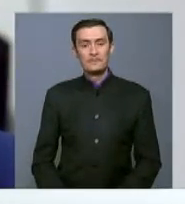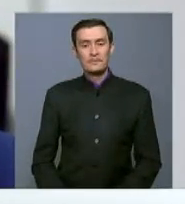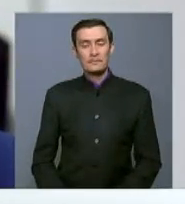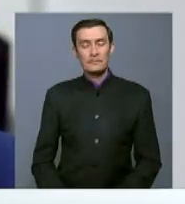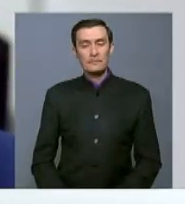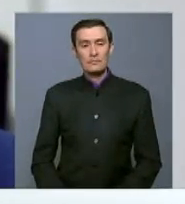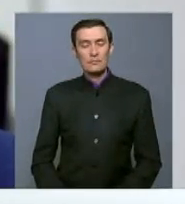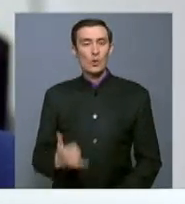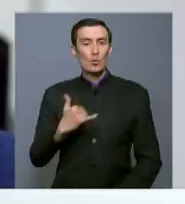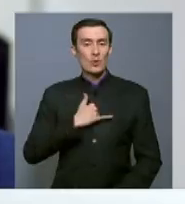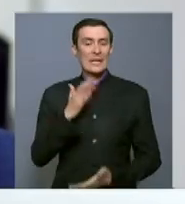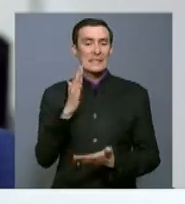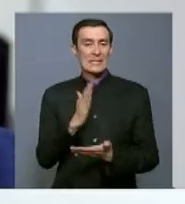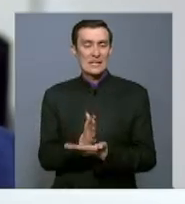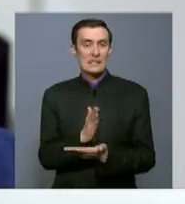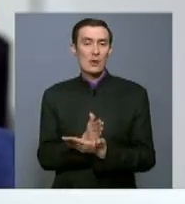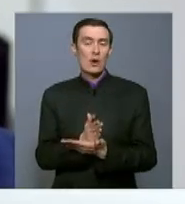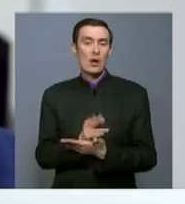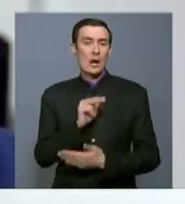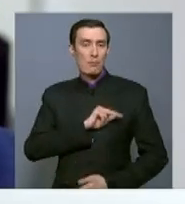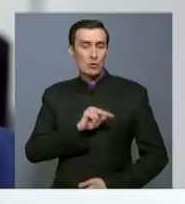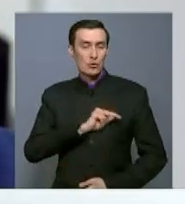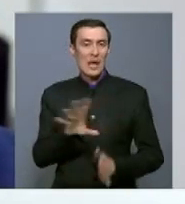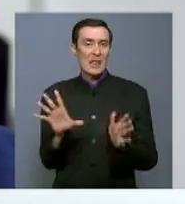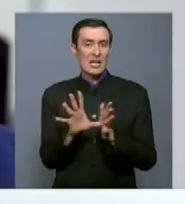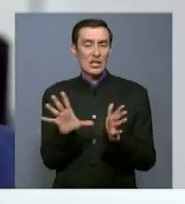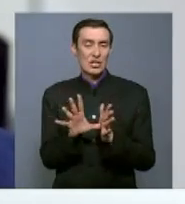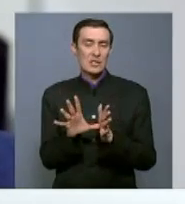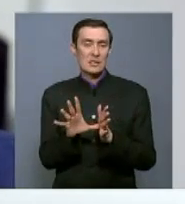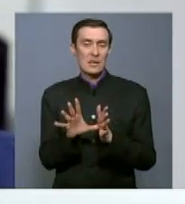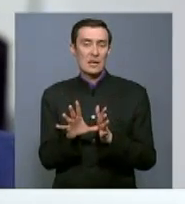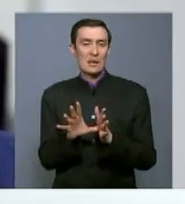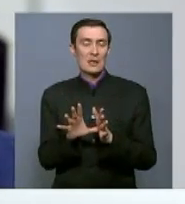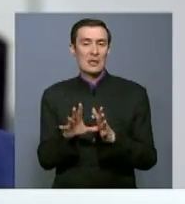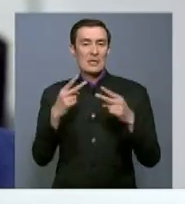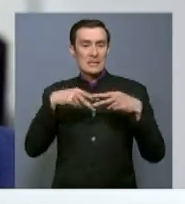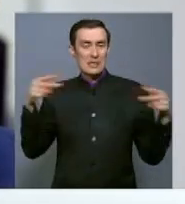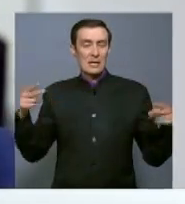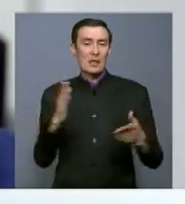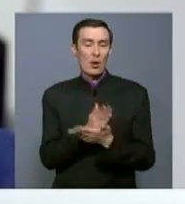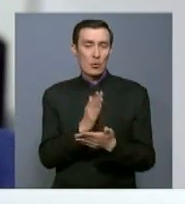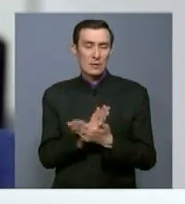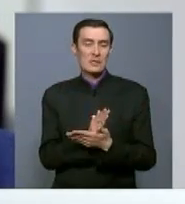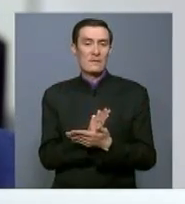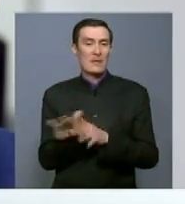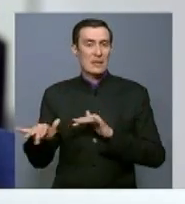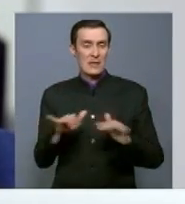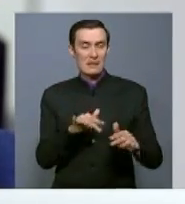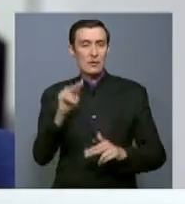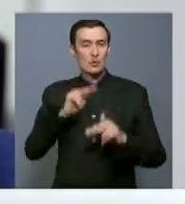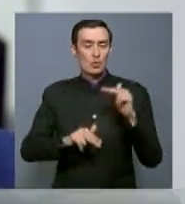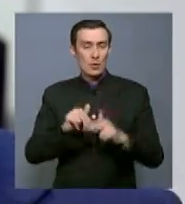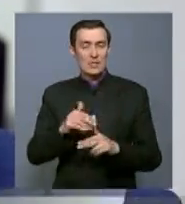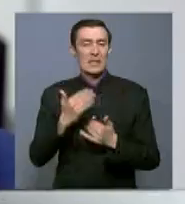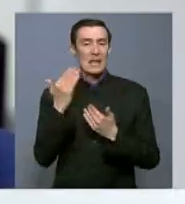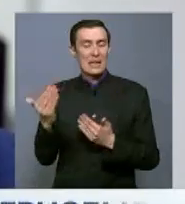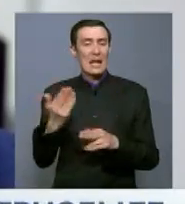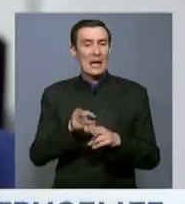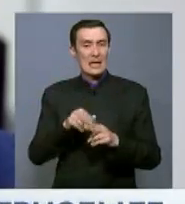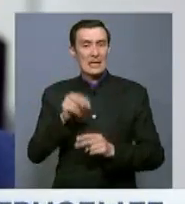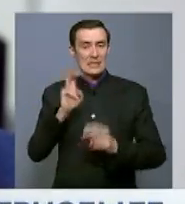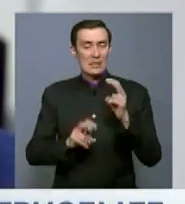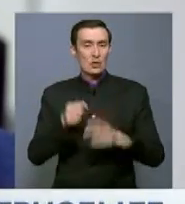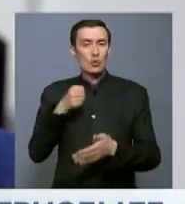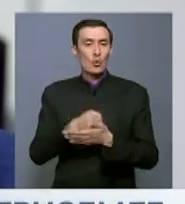энергетические мережи. У нас есть в наличии работающие энергетические сети, которые функционируют и находятся в действии. Они строились под Чернобыльскую станцию.